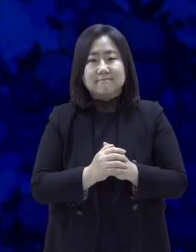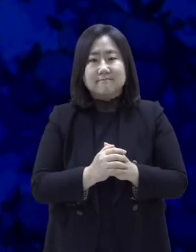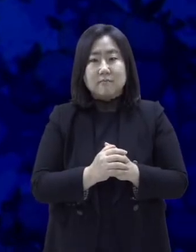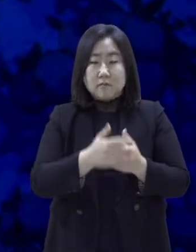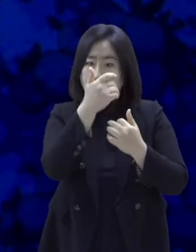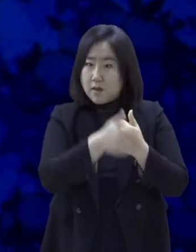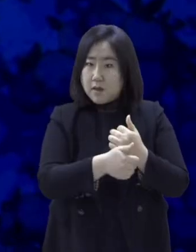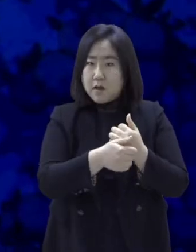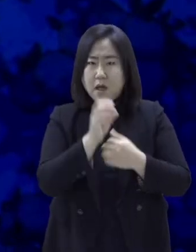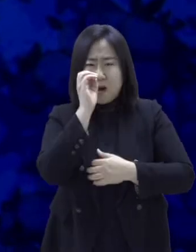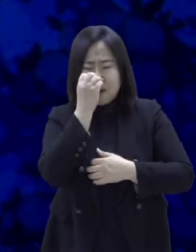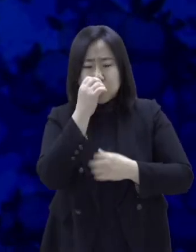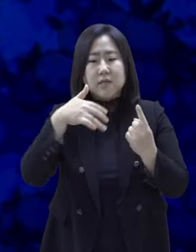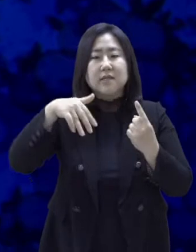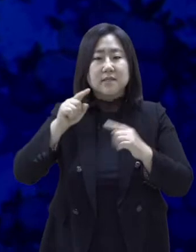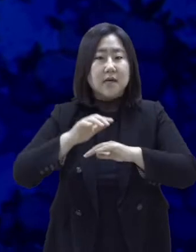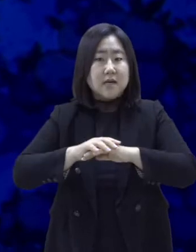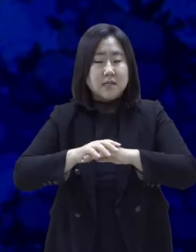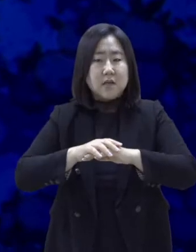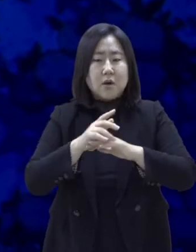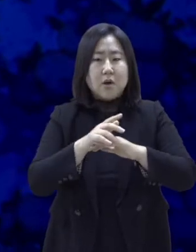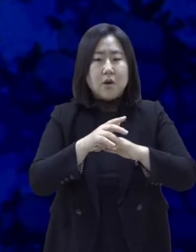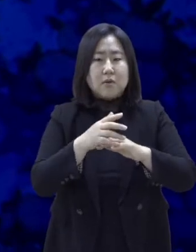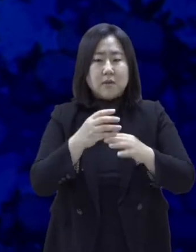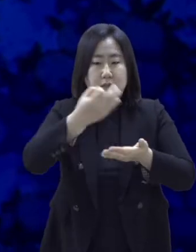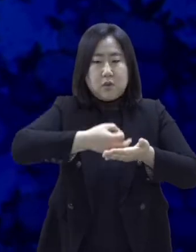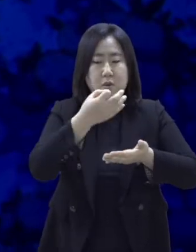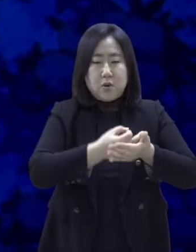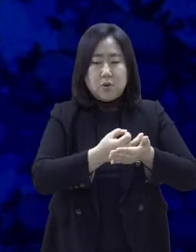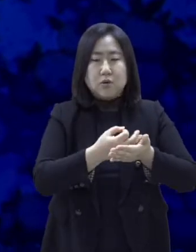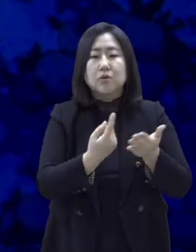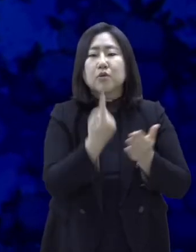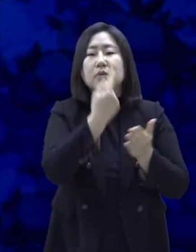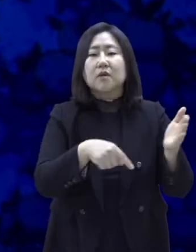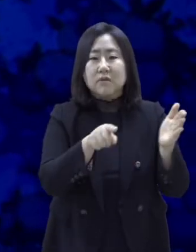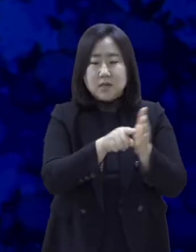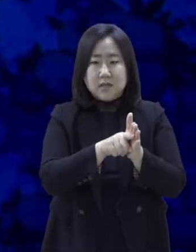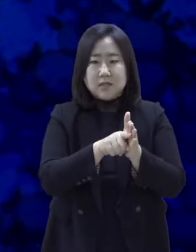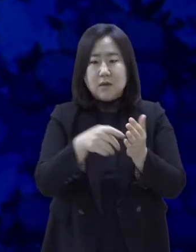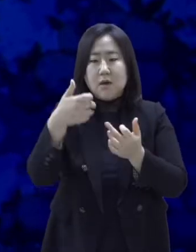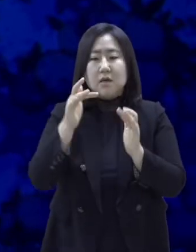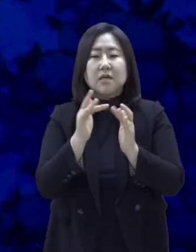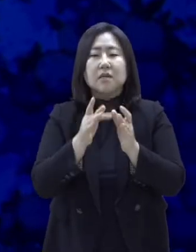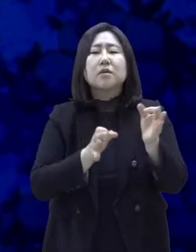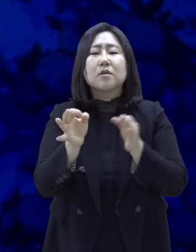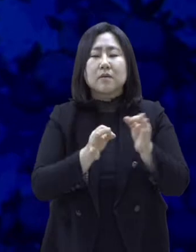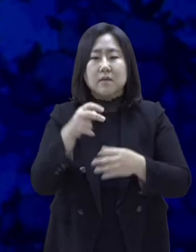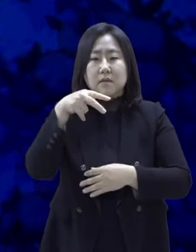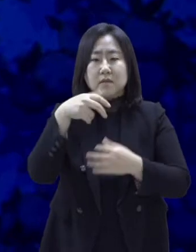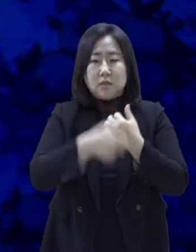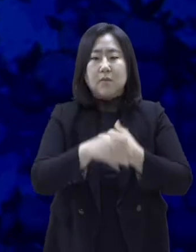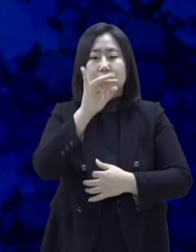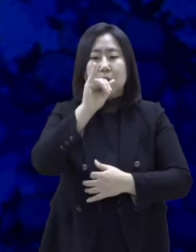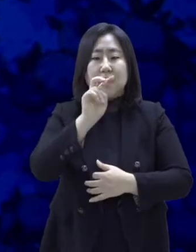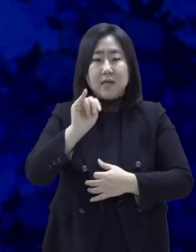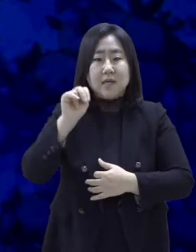서귀포시가 감귤 등 1차 산업에 종사하는 시민들의 소득 향상을 위해 농수축산물 온라인 쇼핑몰 서귀포인정을